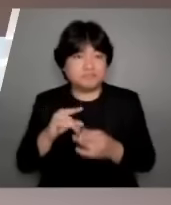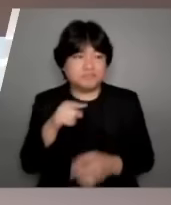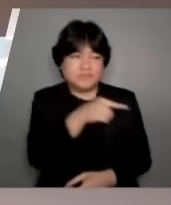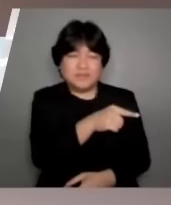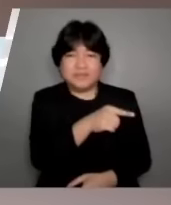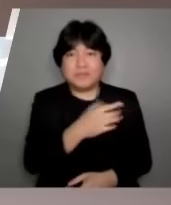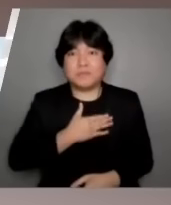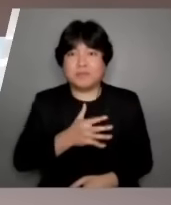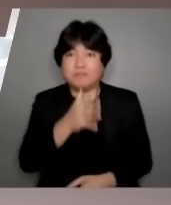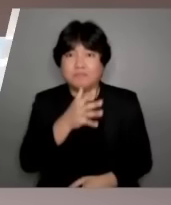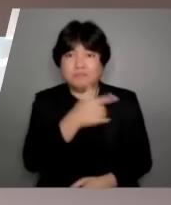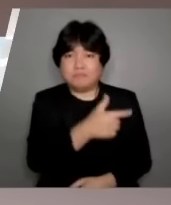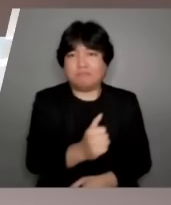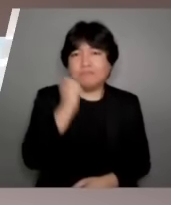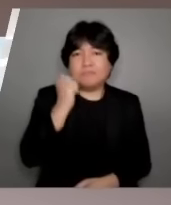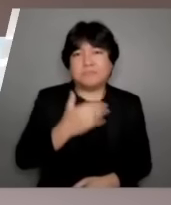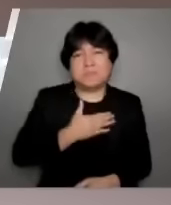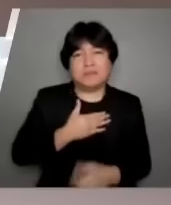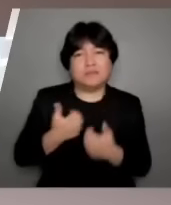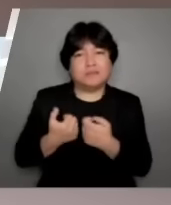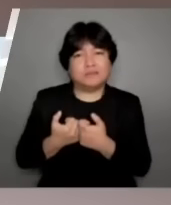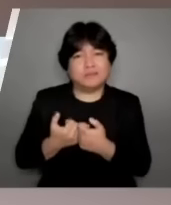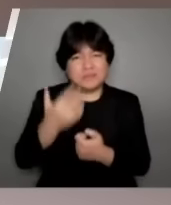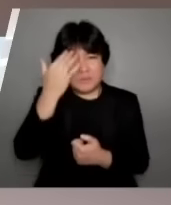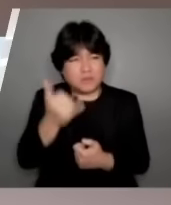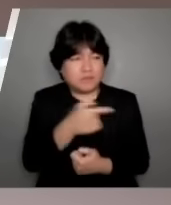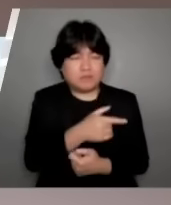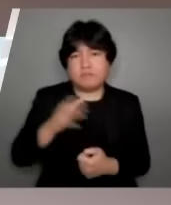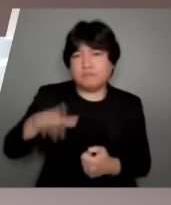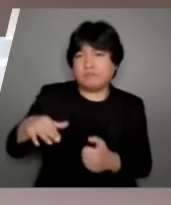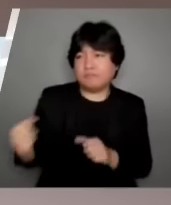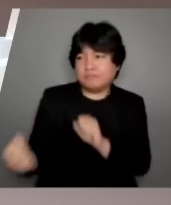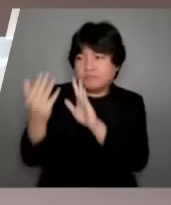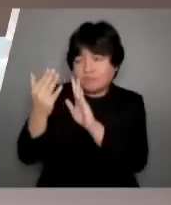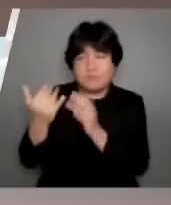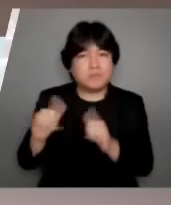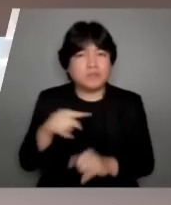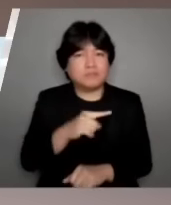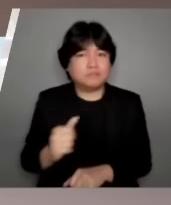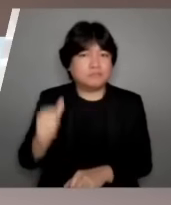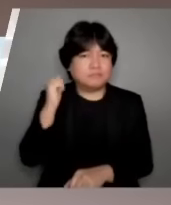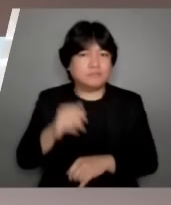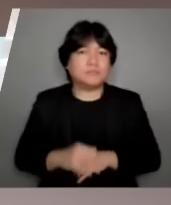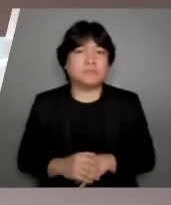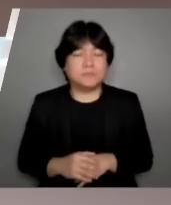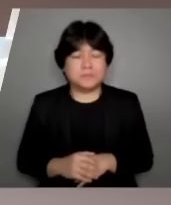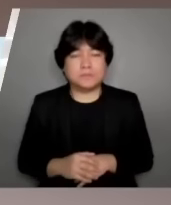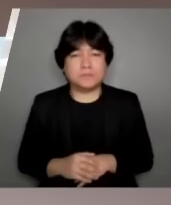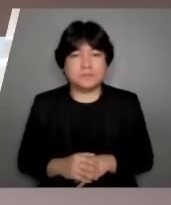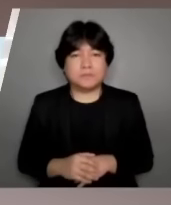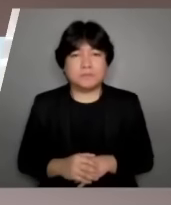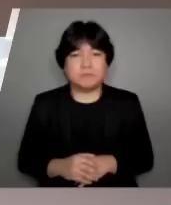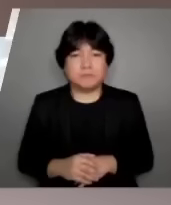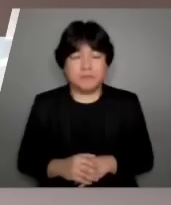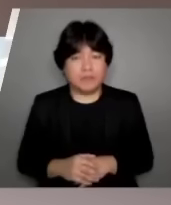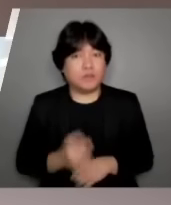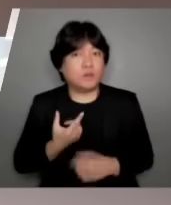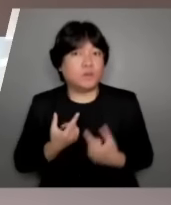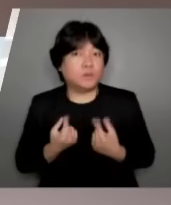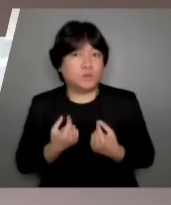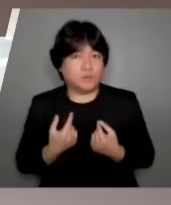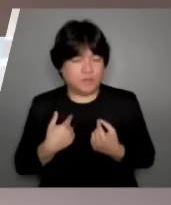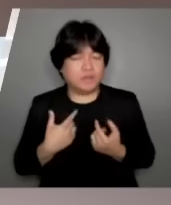or nakikilala in person. And mas nagkalabuan po kami nung naglagay po ako ng boundaries